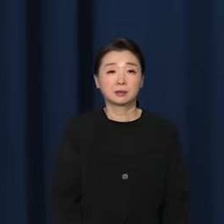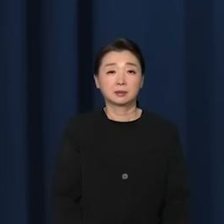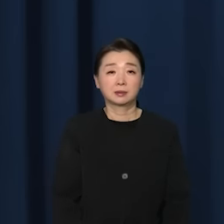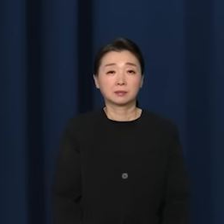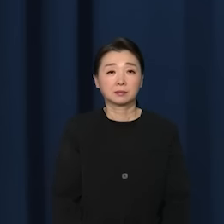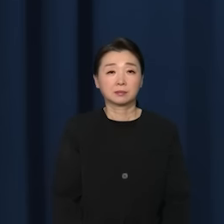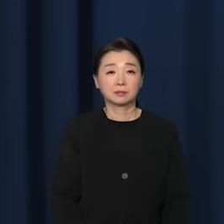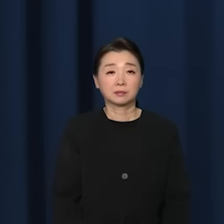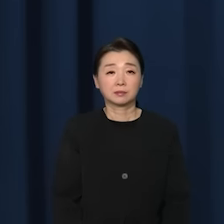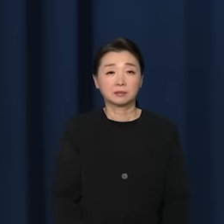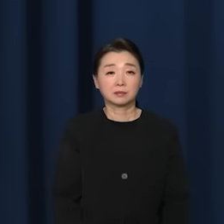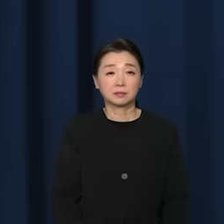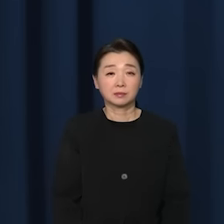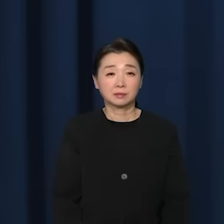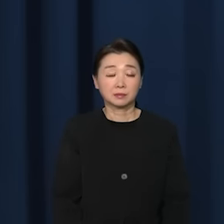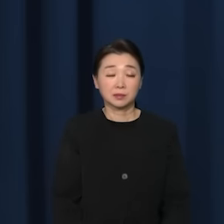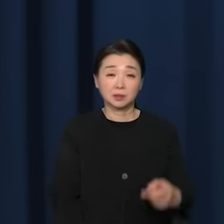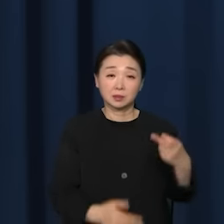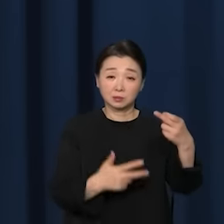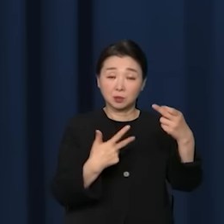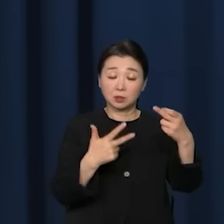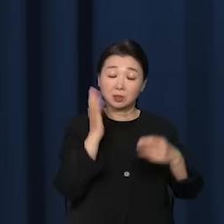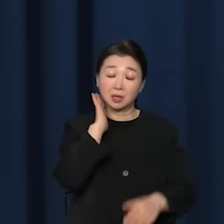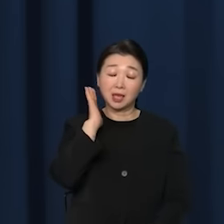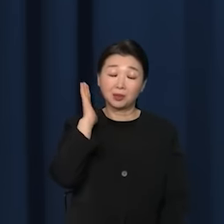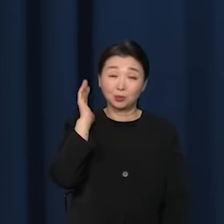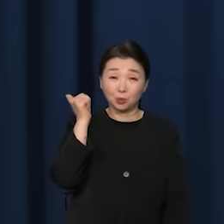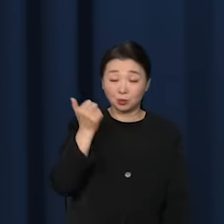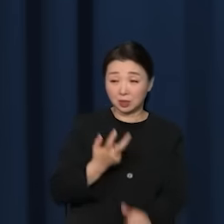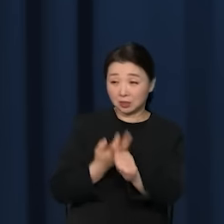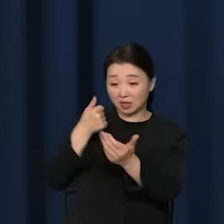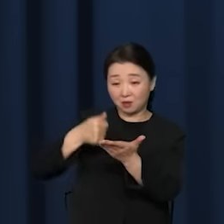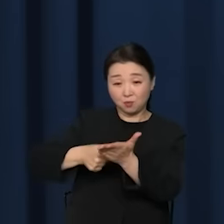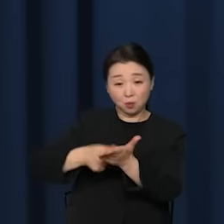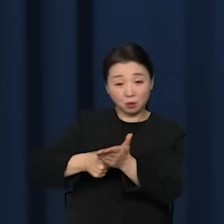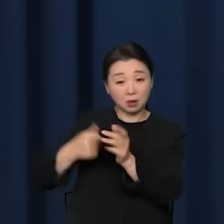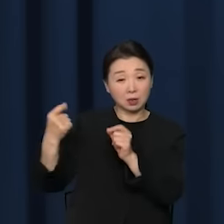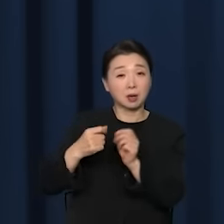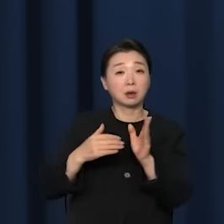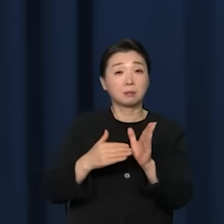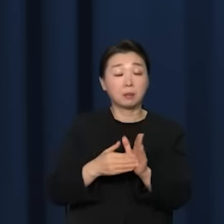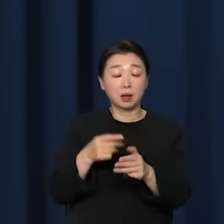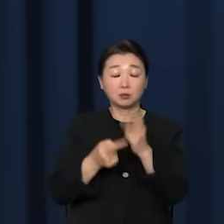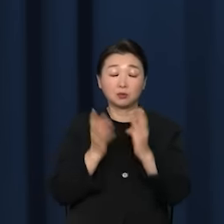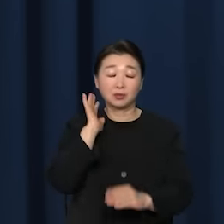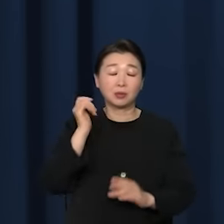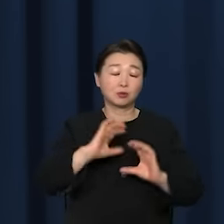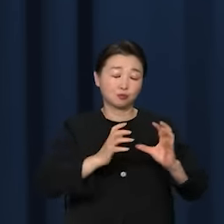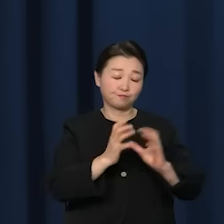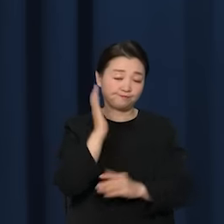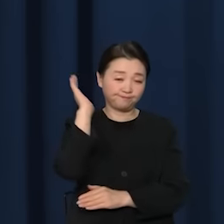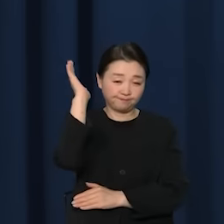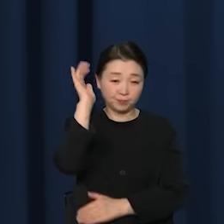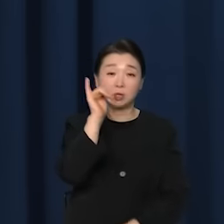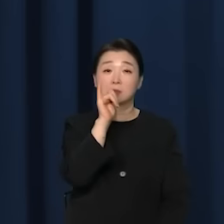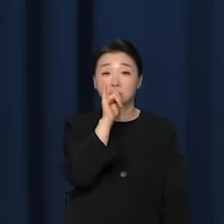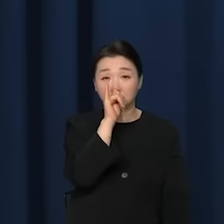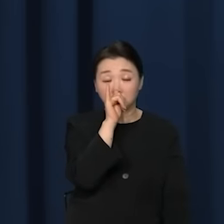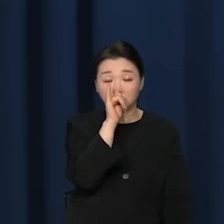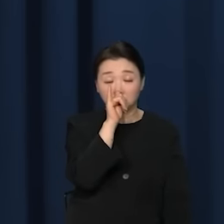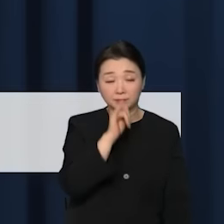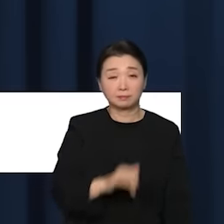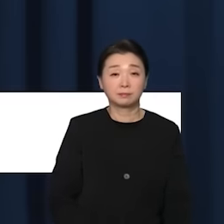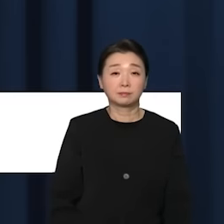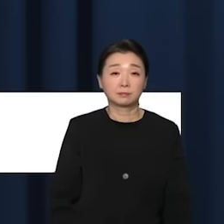기자입니다 지난 7일 대통령에 대한 탄핵감 표기를 앞두고 윤성열 대통령이 대국민 담화를 발표합니다 국민